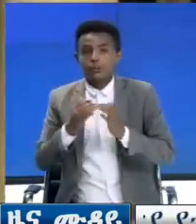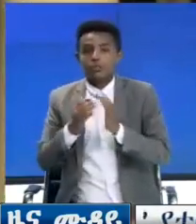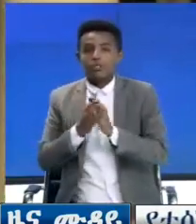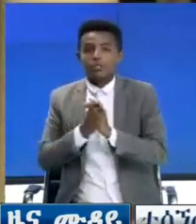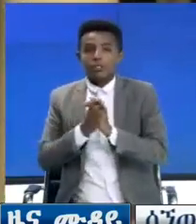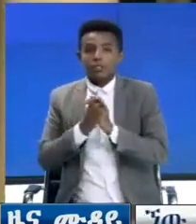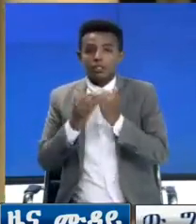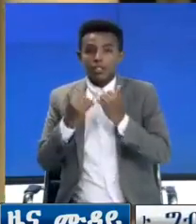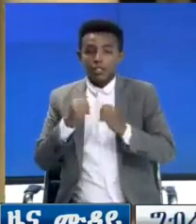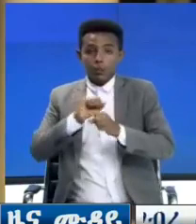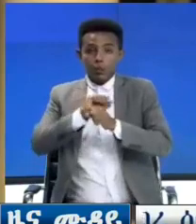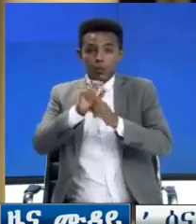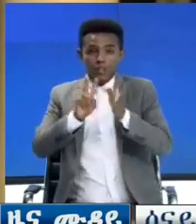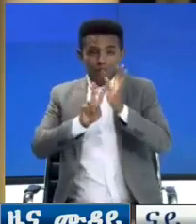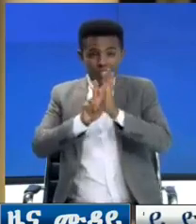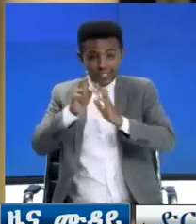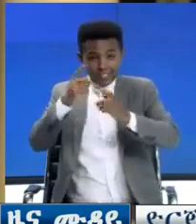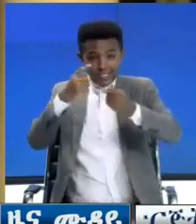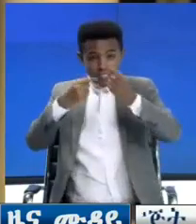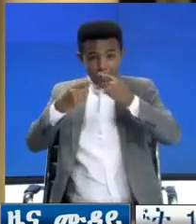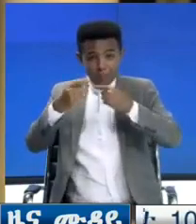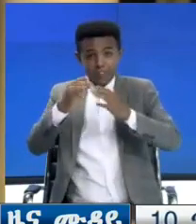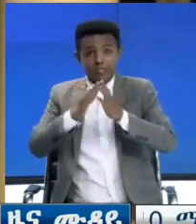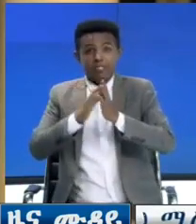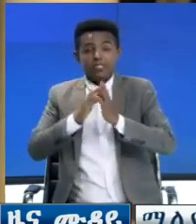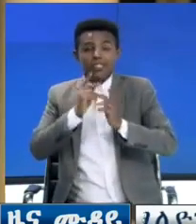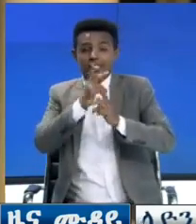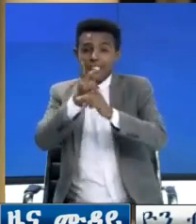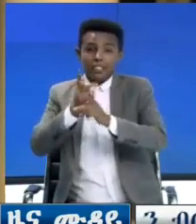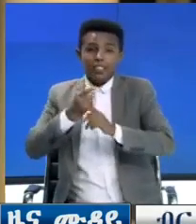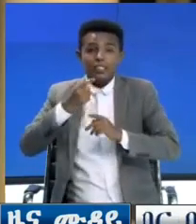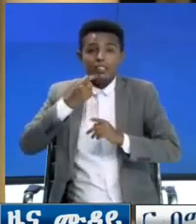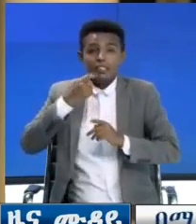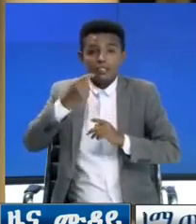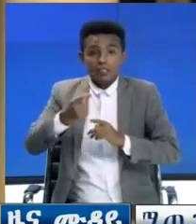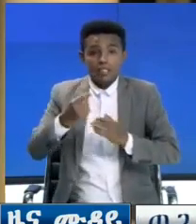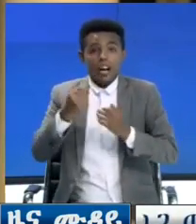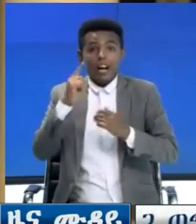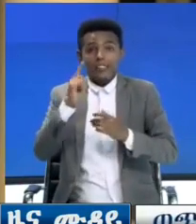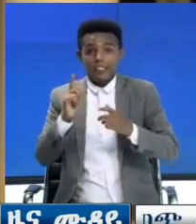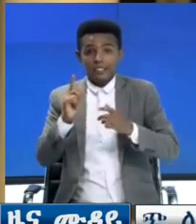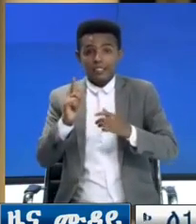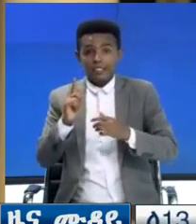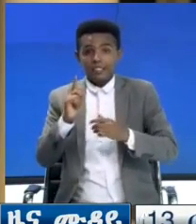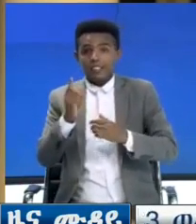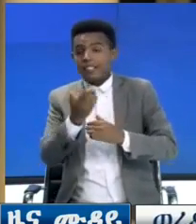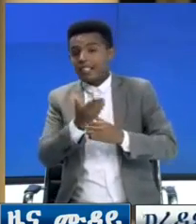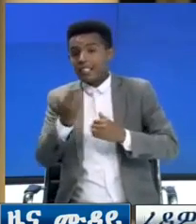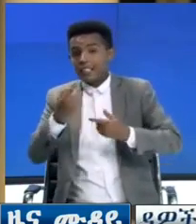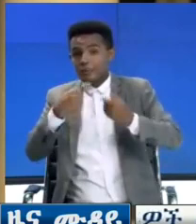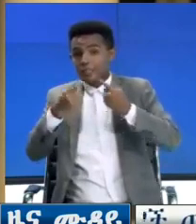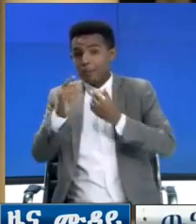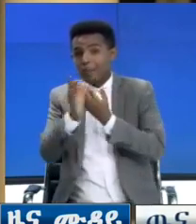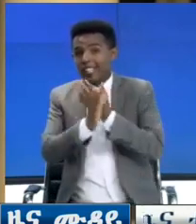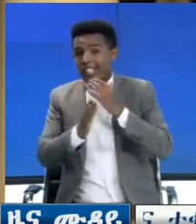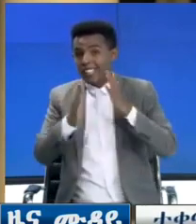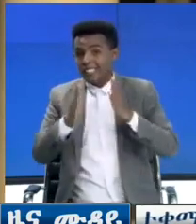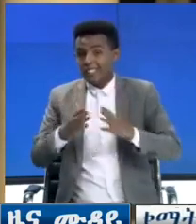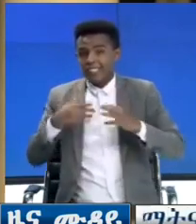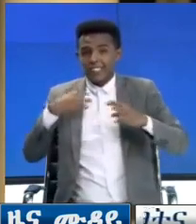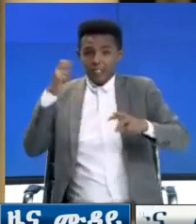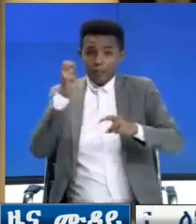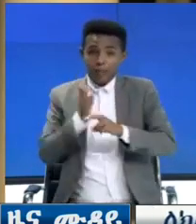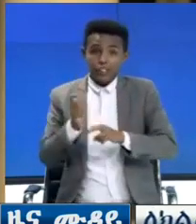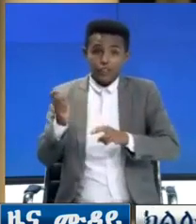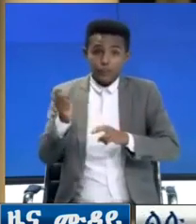እህትራዝ ለማድረግ ለመጠንቀቅ ረሱልም ነግረውናል። አንድ ነገር ሲመጣ በሀገራችሁ ላይ አስፈሪታ ነገር ሲሆን